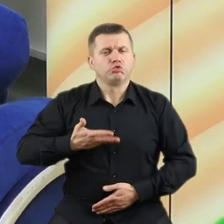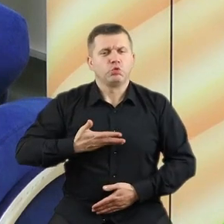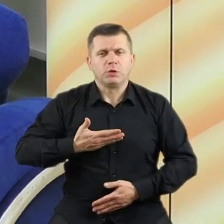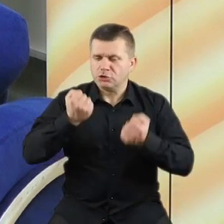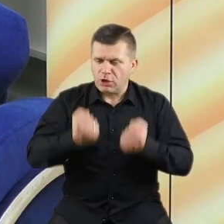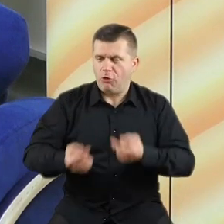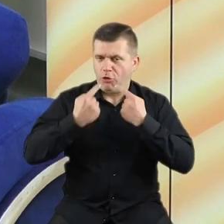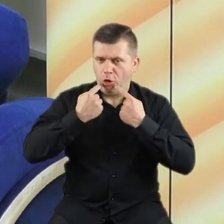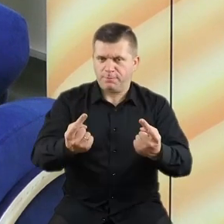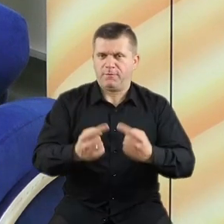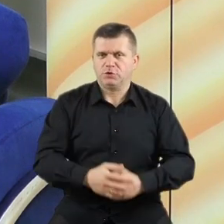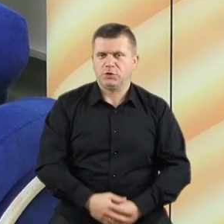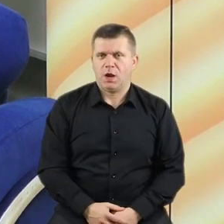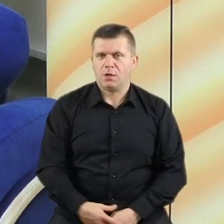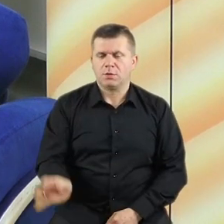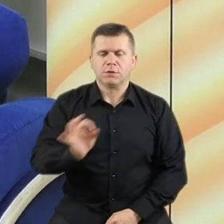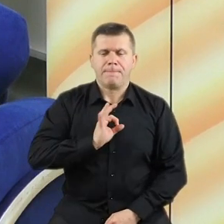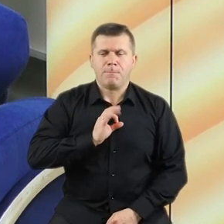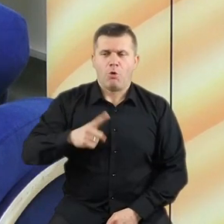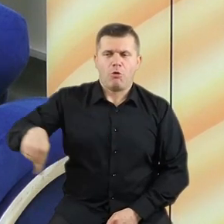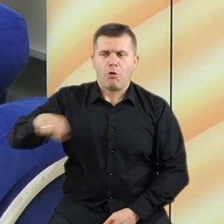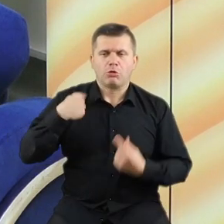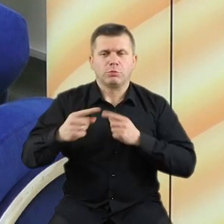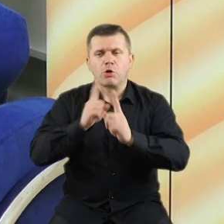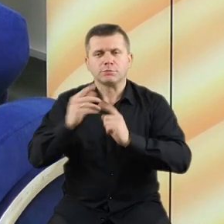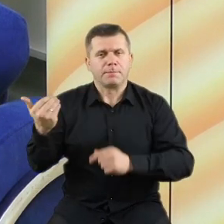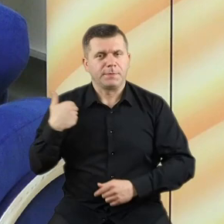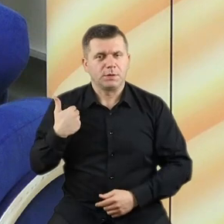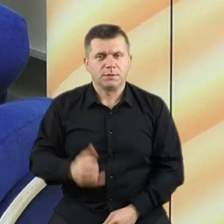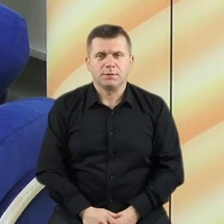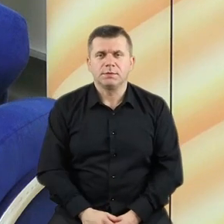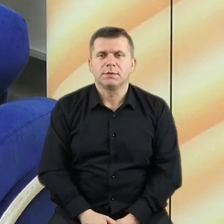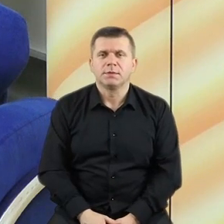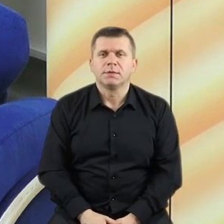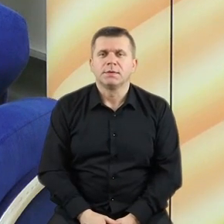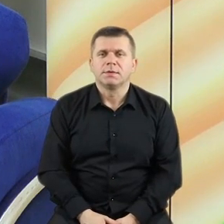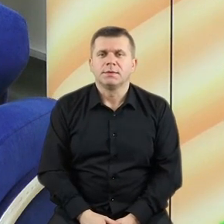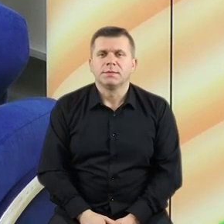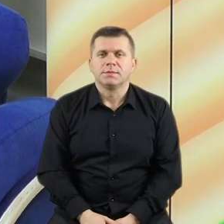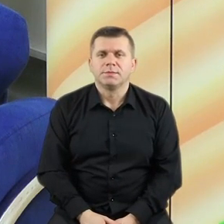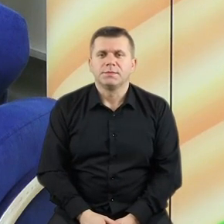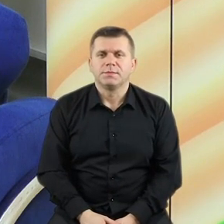czuję ciężar odpowiedzialności za moich rozmówców. Że